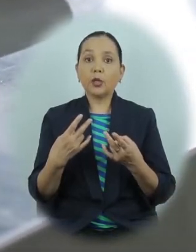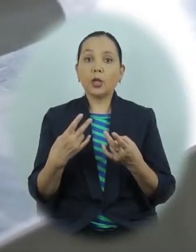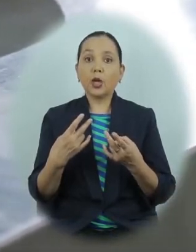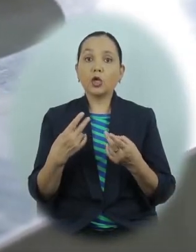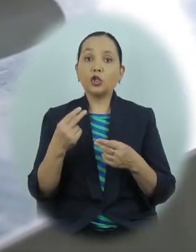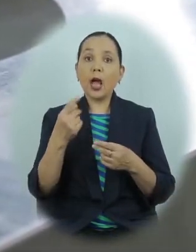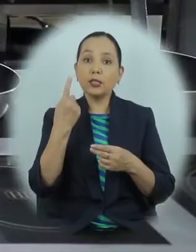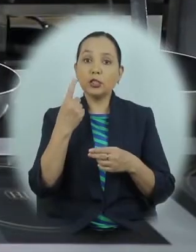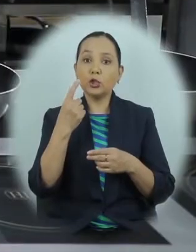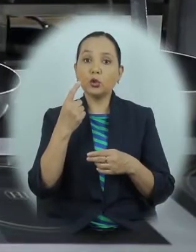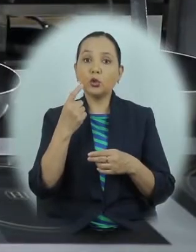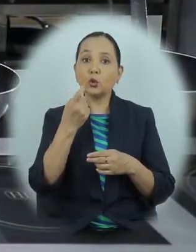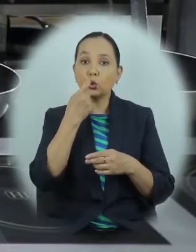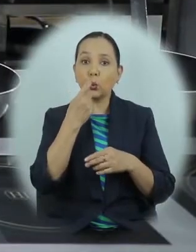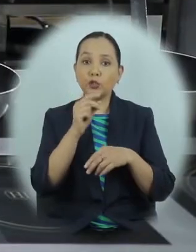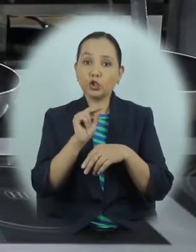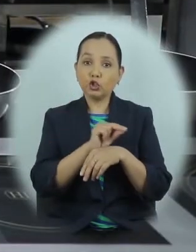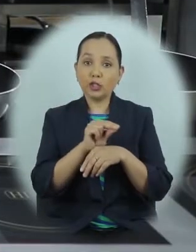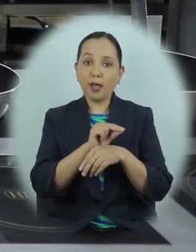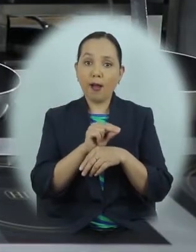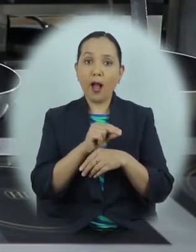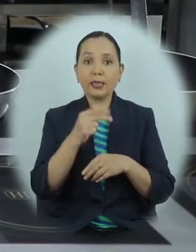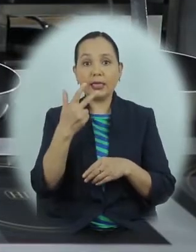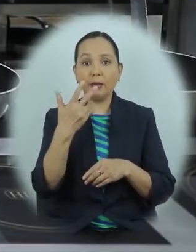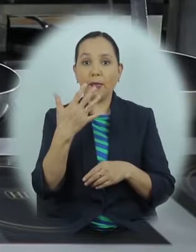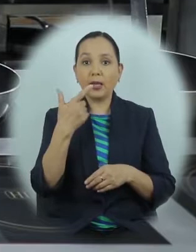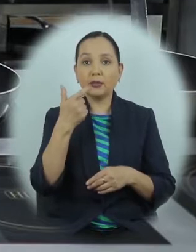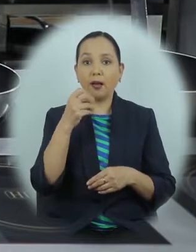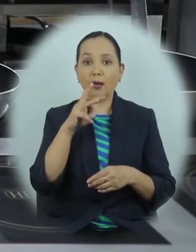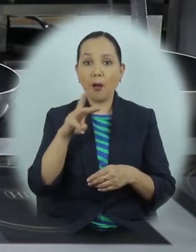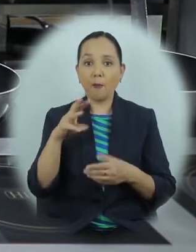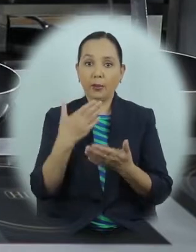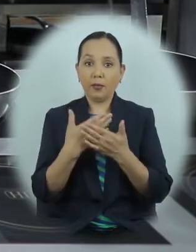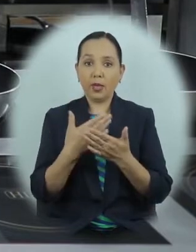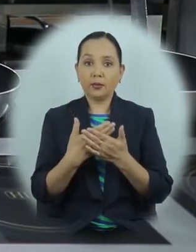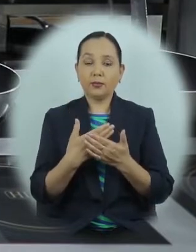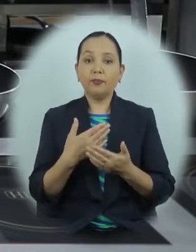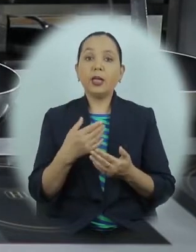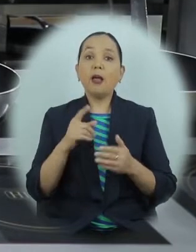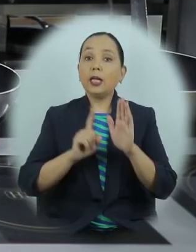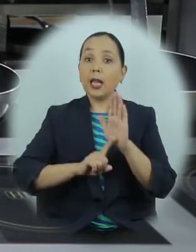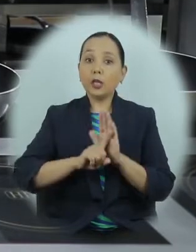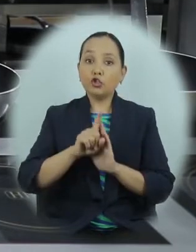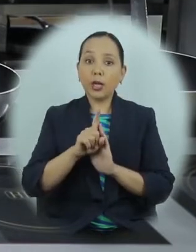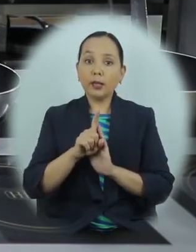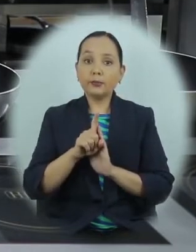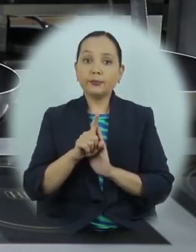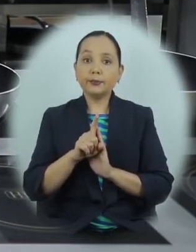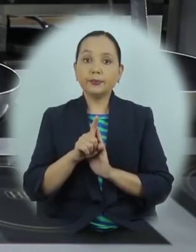чеснока примерно 35 грамм для начала